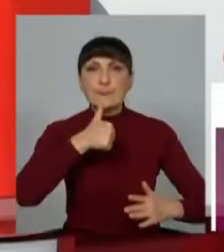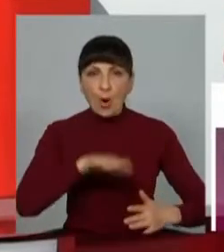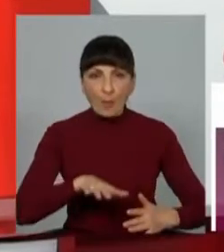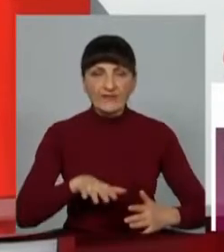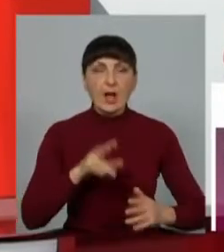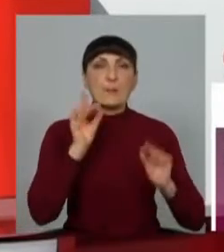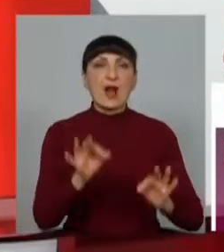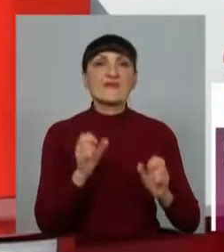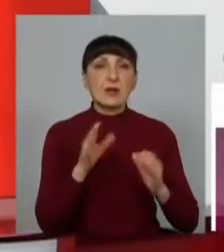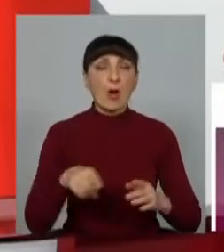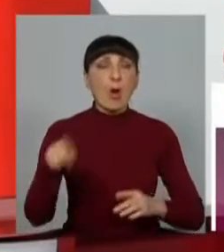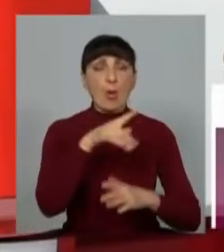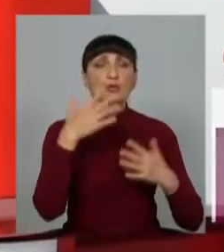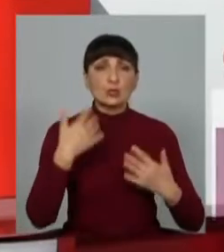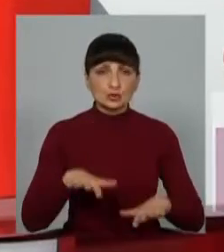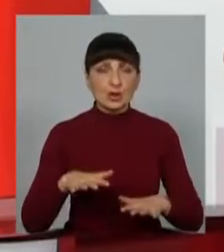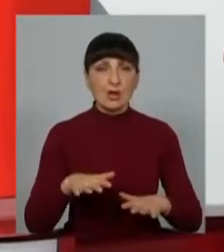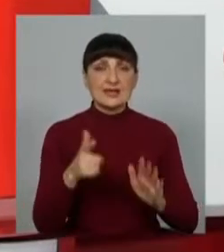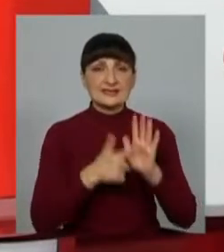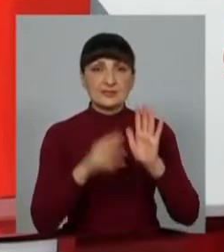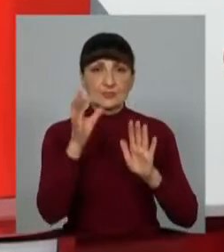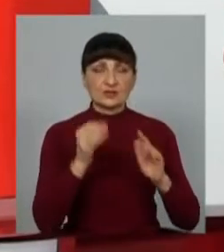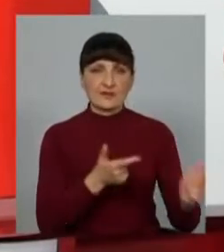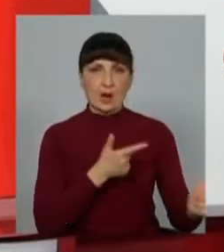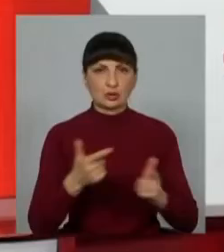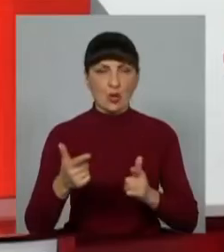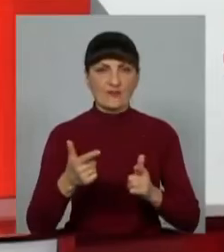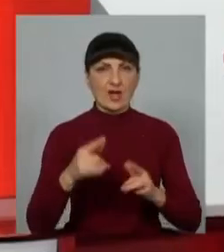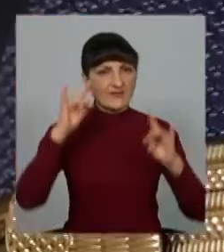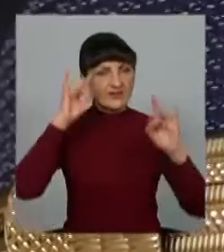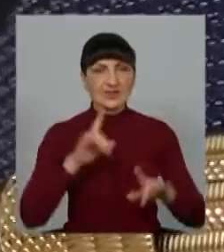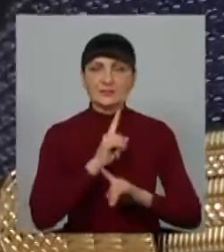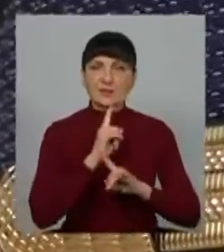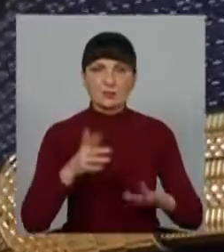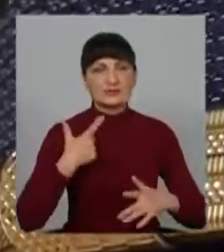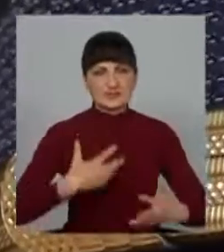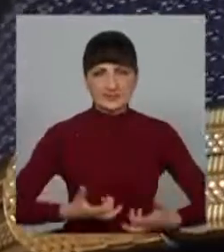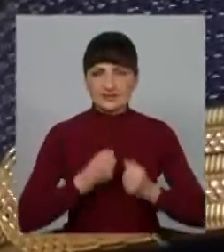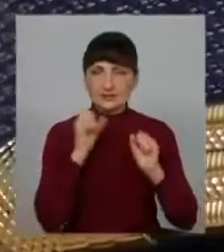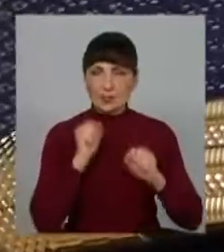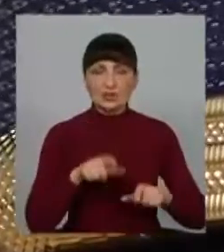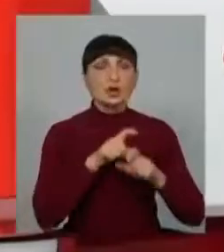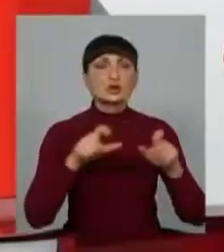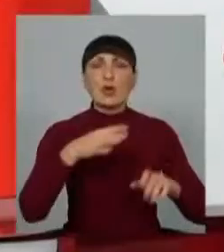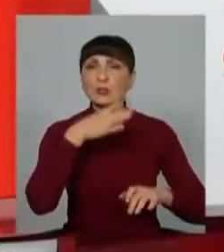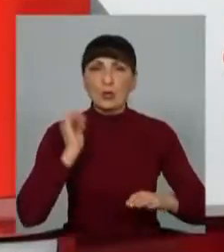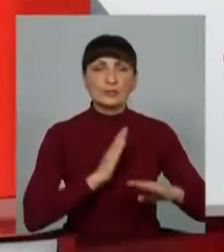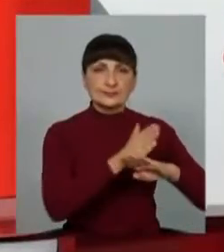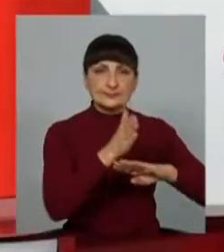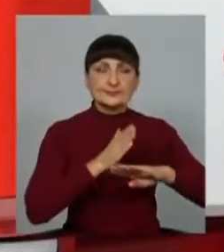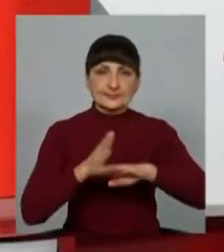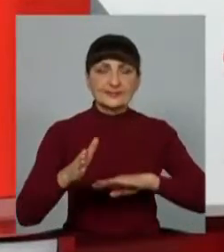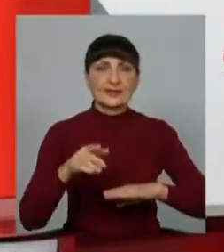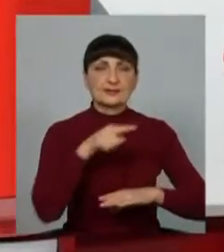правильно работать, то он уже, можно сказать, на 70% подготовлен на ЧС и пожары. Школ очень много, будем максимально